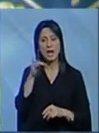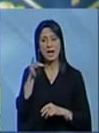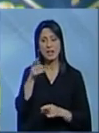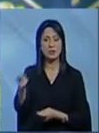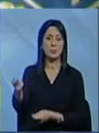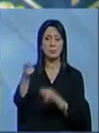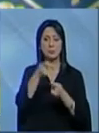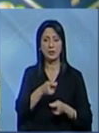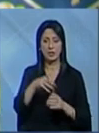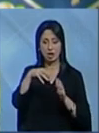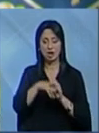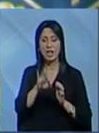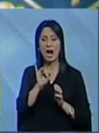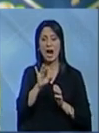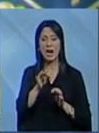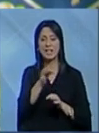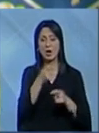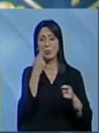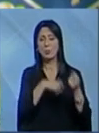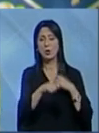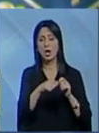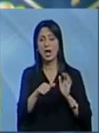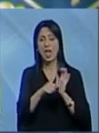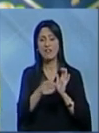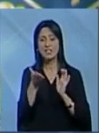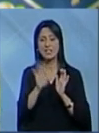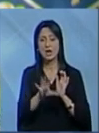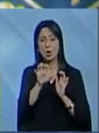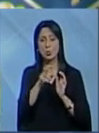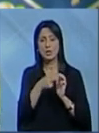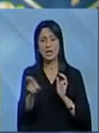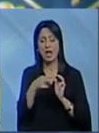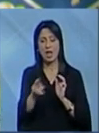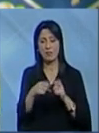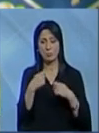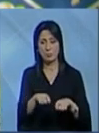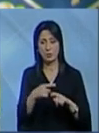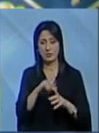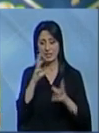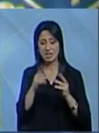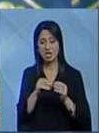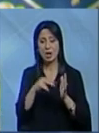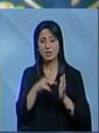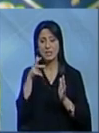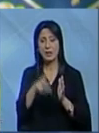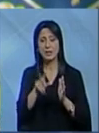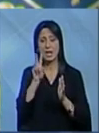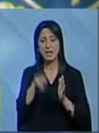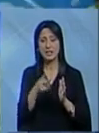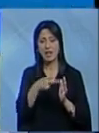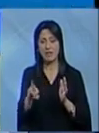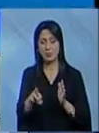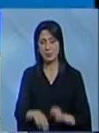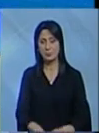რესპუბლიკიდან შემოიტანა და შიდა ქართლის რეგიონში გაასაღა 6 ცალი ყალბი 500 ევროიანი კუპიურა, საერთო ჯამში 3000 ევროს